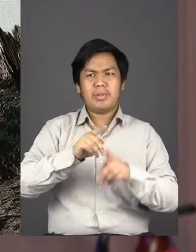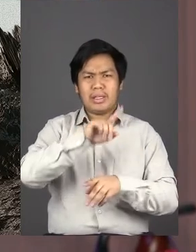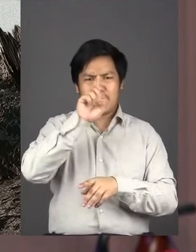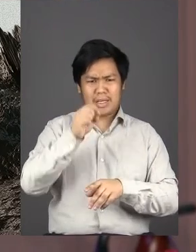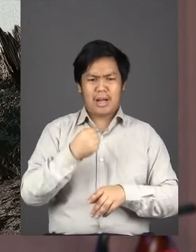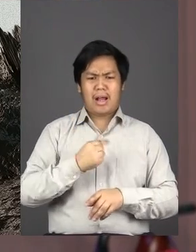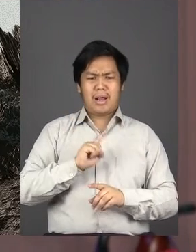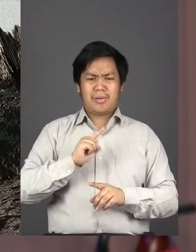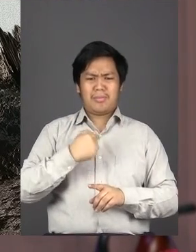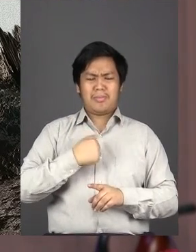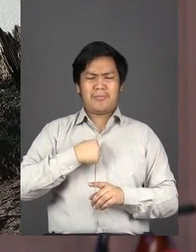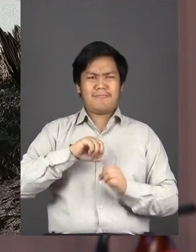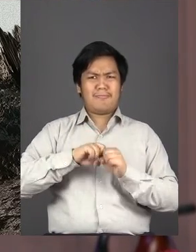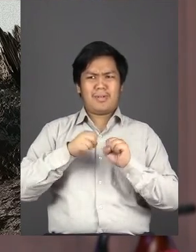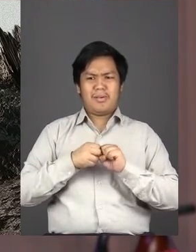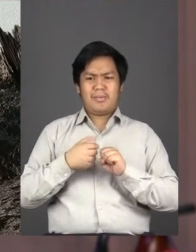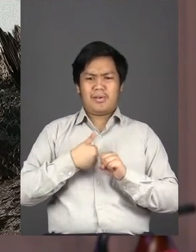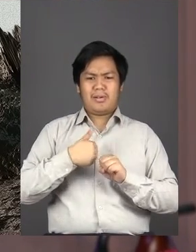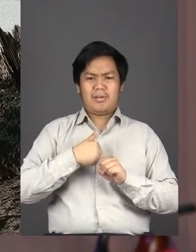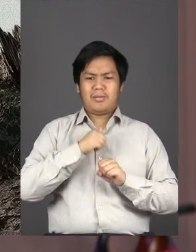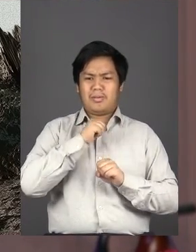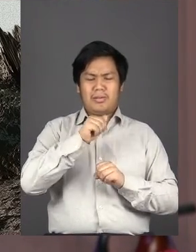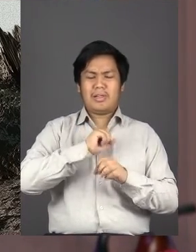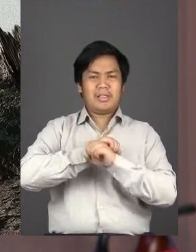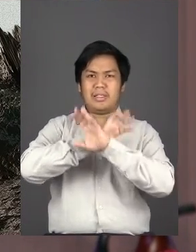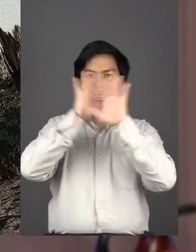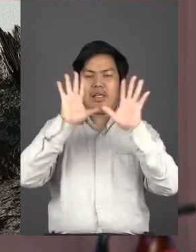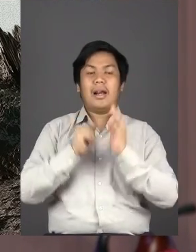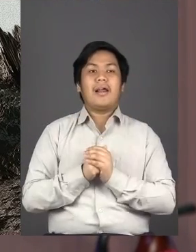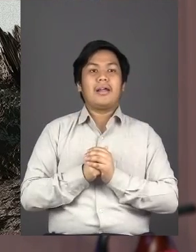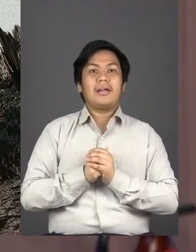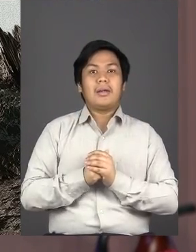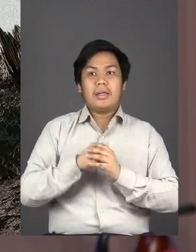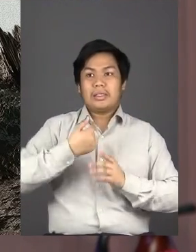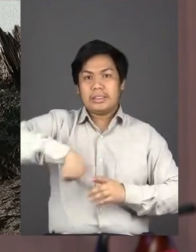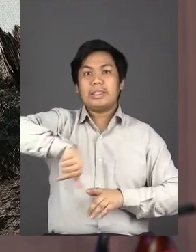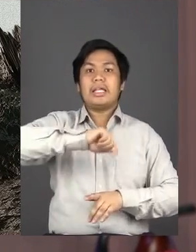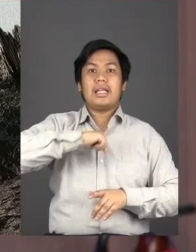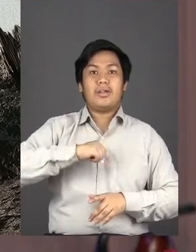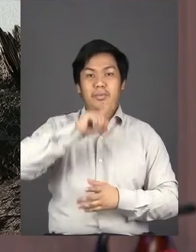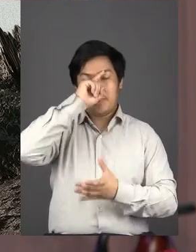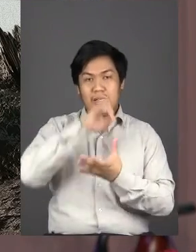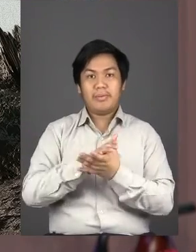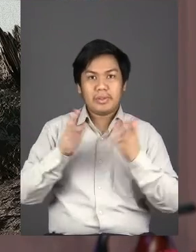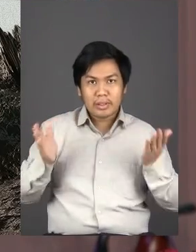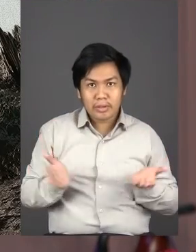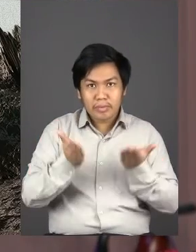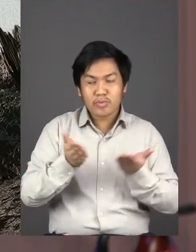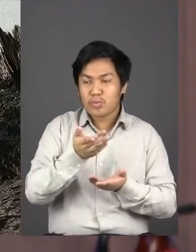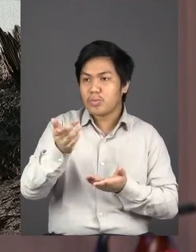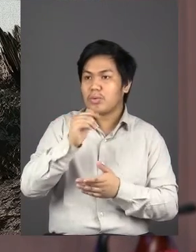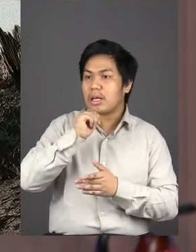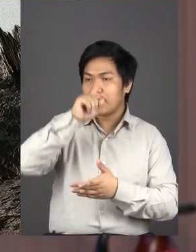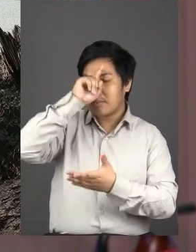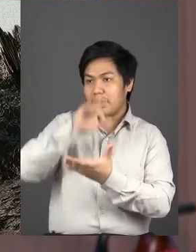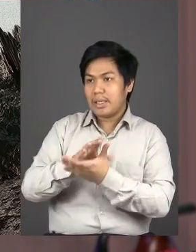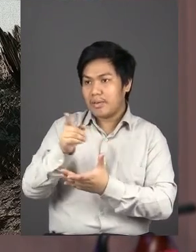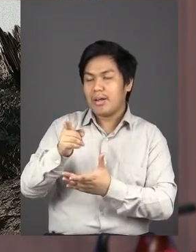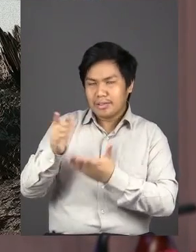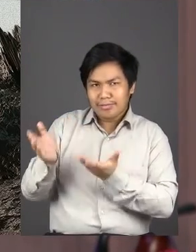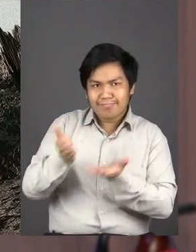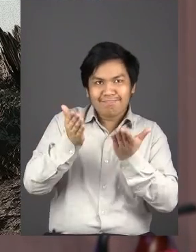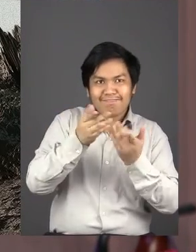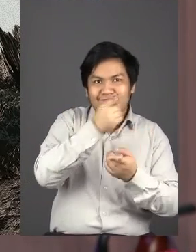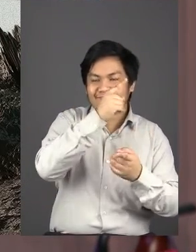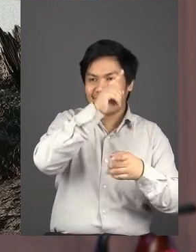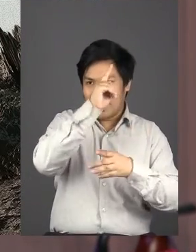ang diferensya ng buhay mo? Kundi sila ay himukin natin na lumapit sa liwanag ni Kristo Jesus. Arise,